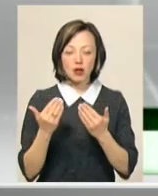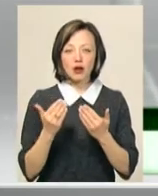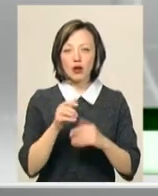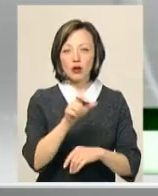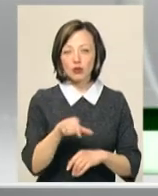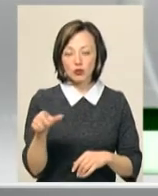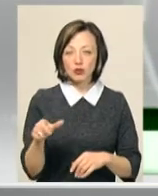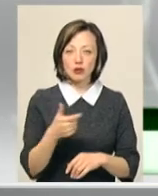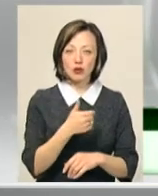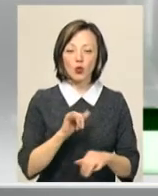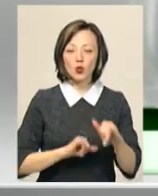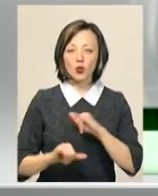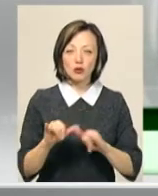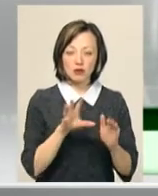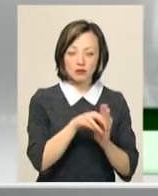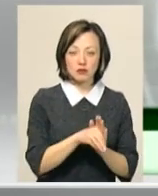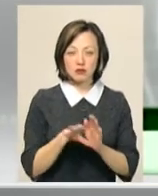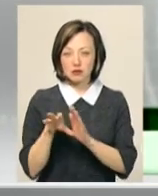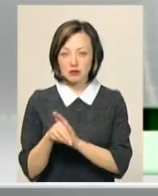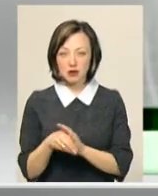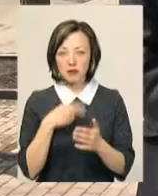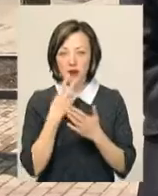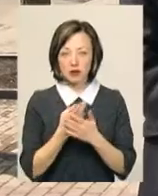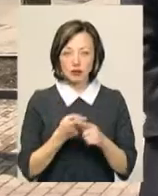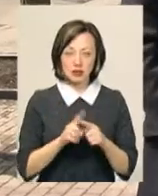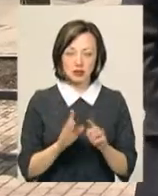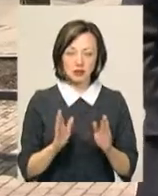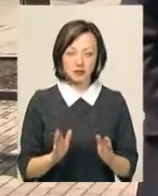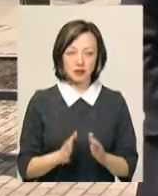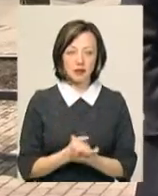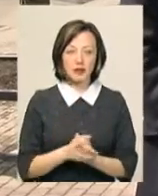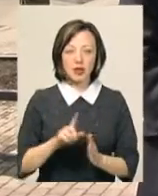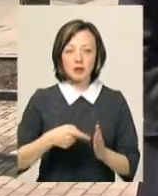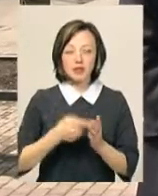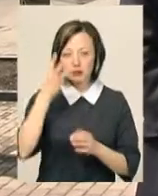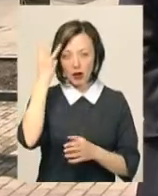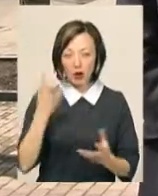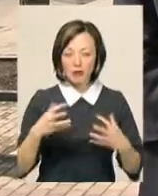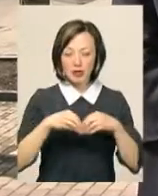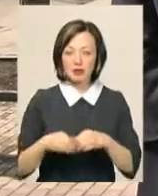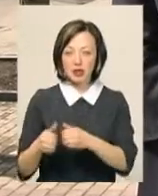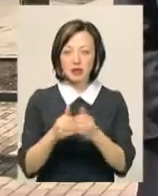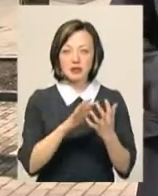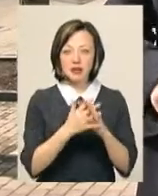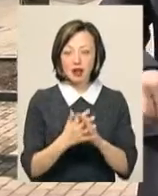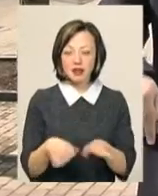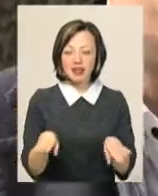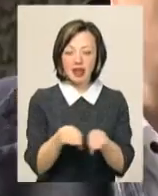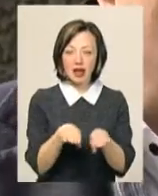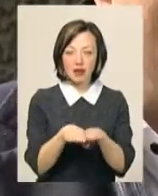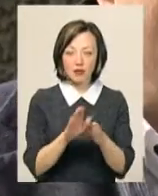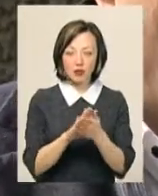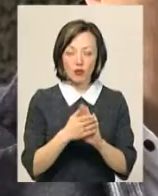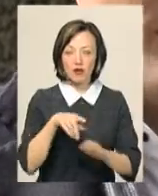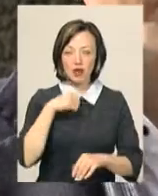люди вважають йти, як вони це бачать, це об'єднання. Місто Хмельницький об'єднатись із прилеглими селами має на рівних умовах, каже